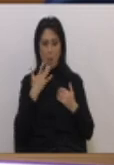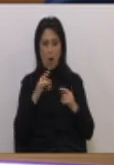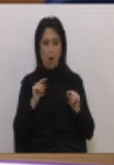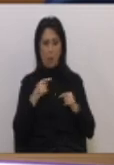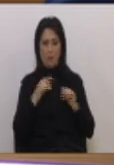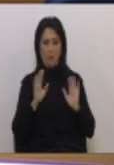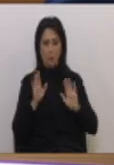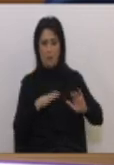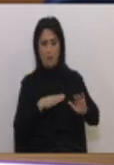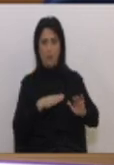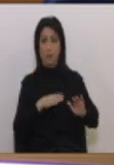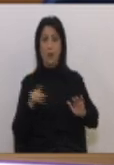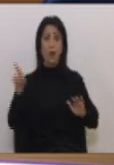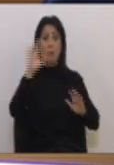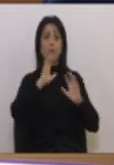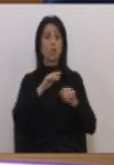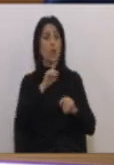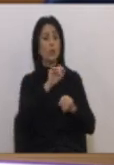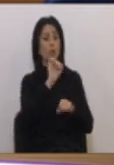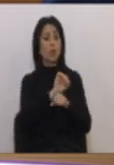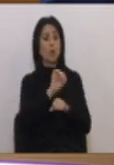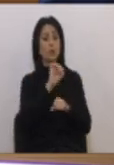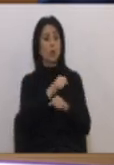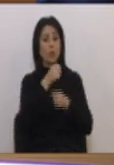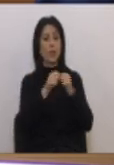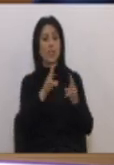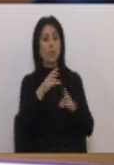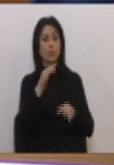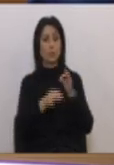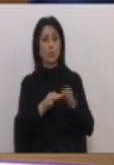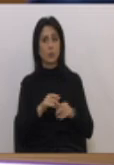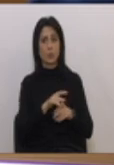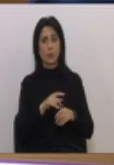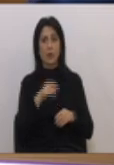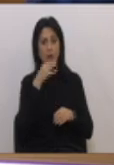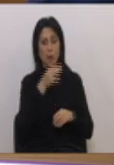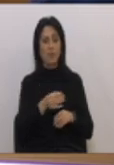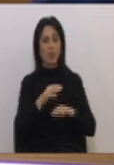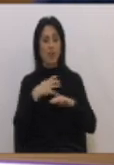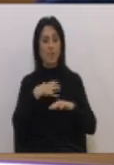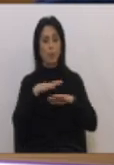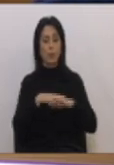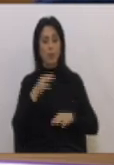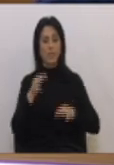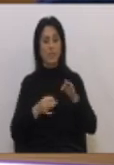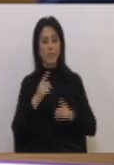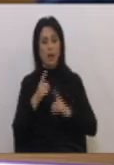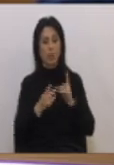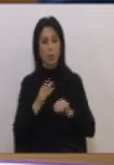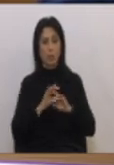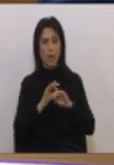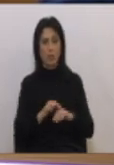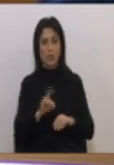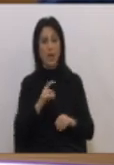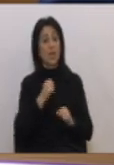ოპონენტებზე. გეუბნევათ რომ შეაჩერეთ მოსამართლეების დანიშნვის პროცესი. გეუბნევათ რომ ფუნდამენტური მართსაჯულების რეფორმა უნდა განხორციელდეს.